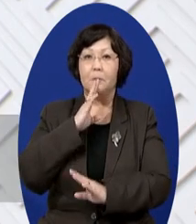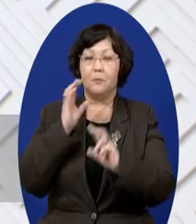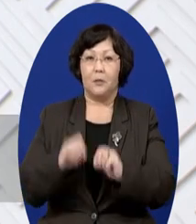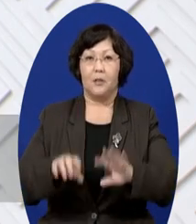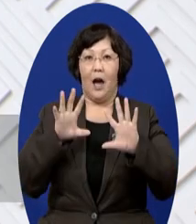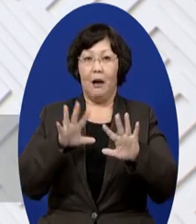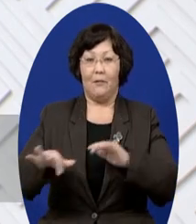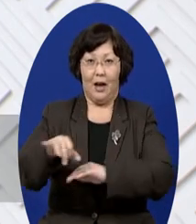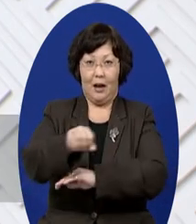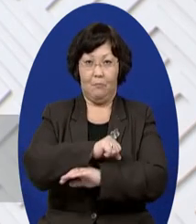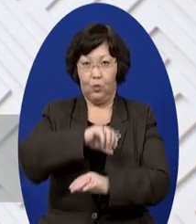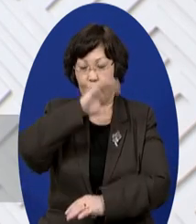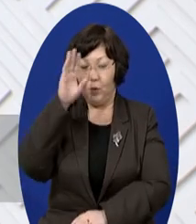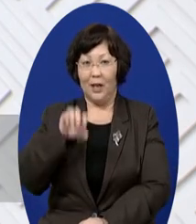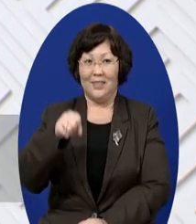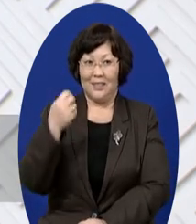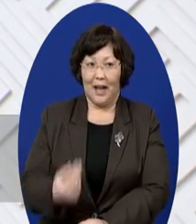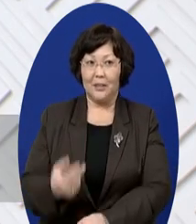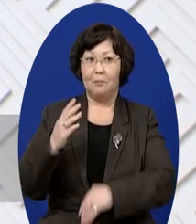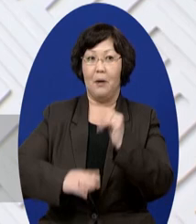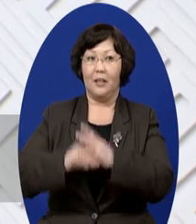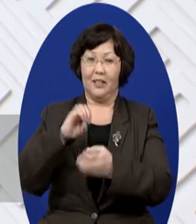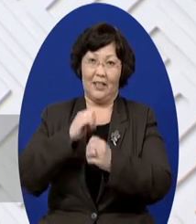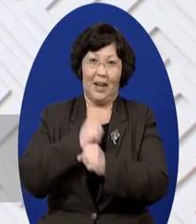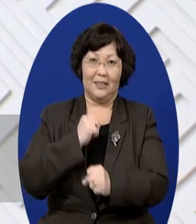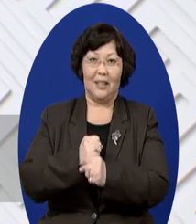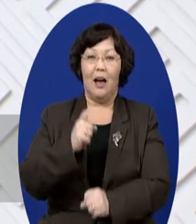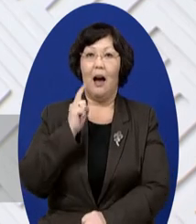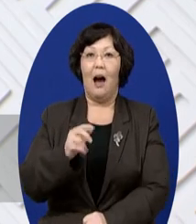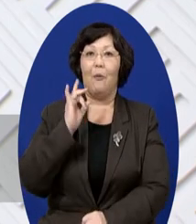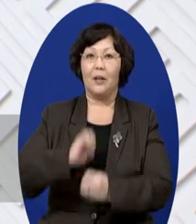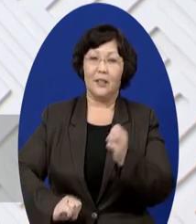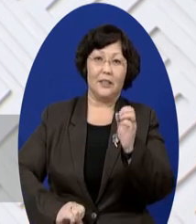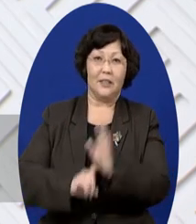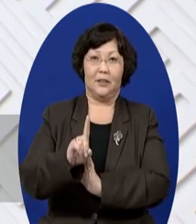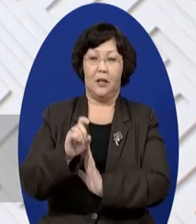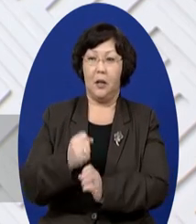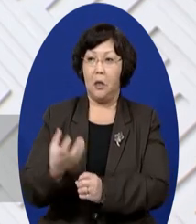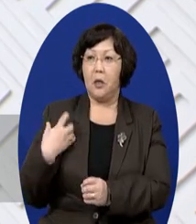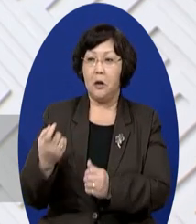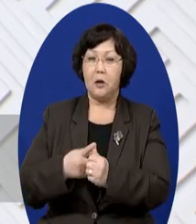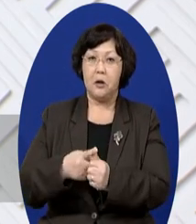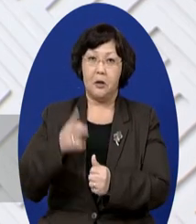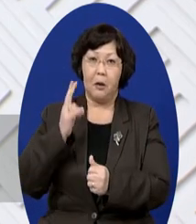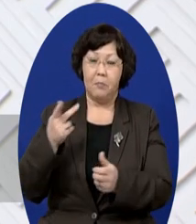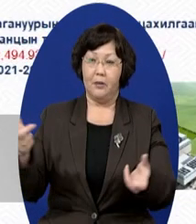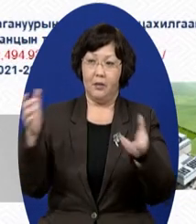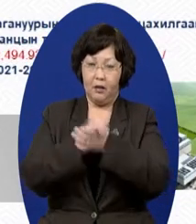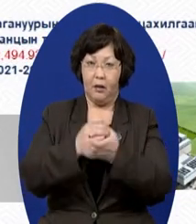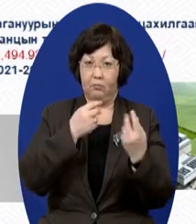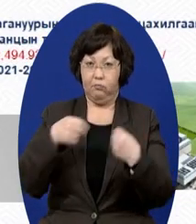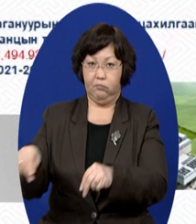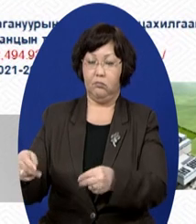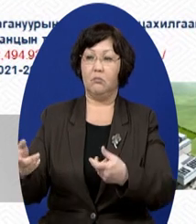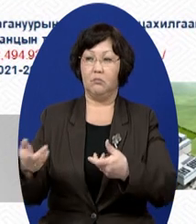аймагт дулааны станц барих ажлууд бол энэ хавар ингээд эхэлж байна. Гүйцэтгэгчтэй нь бол сая бас гэрээ байгуулсан байна.